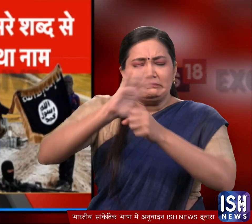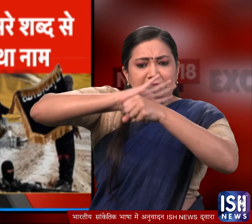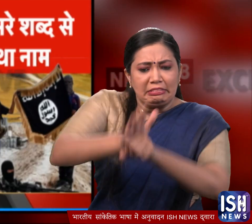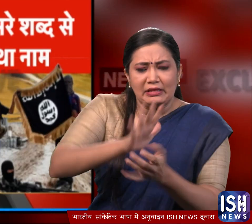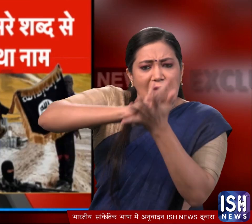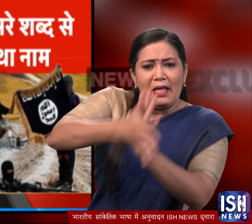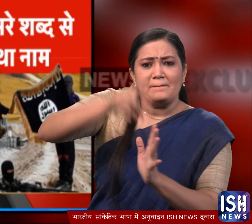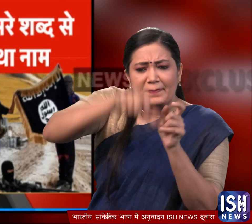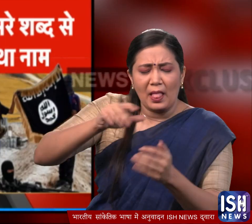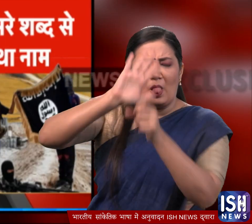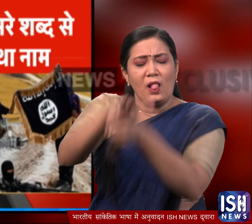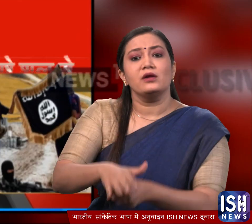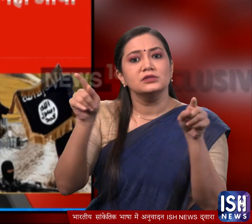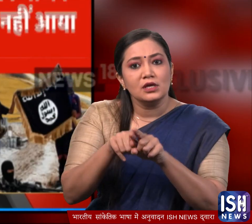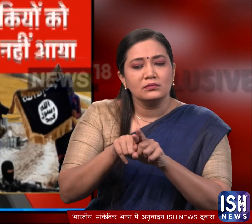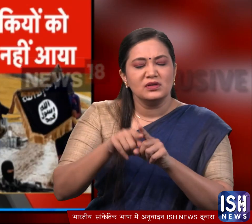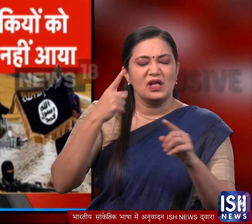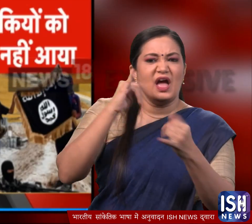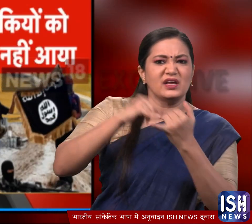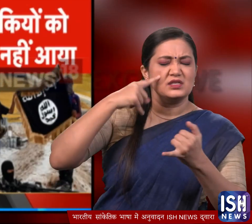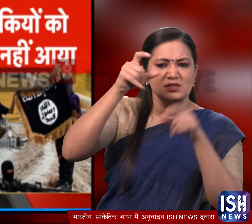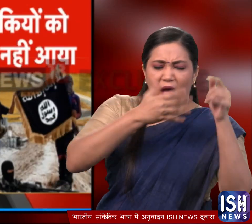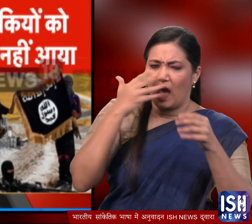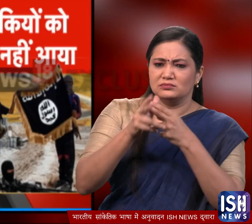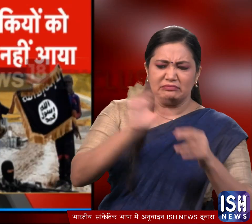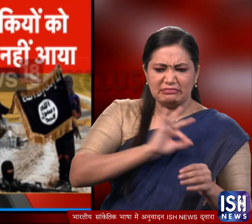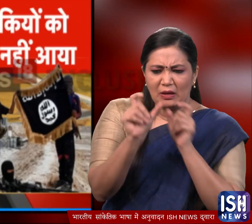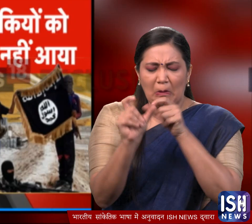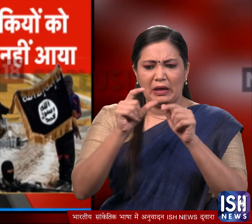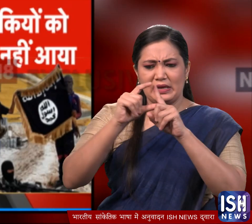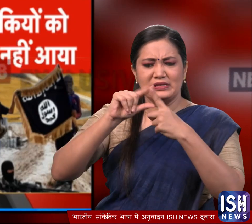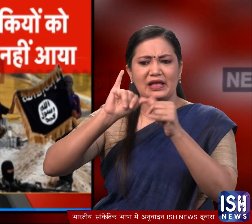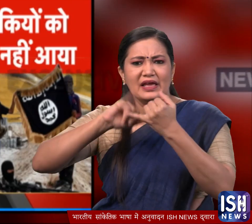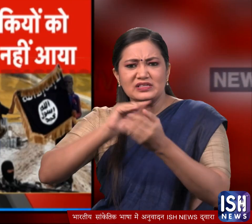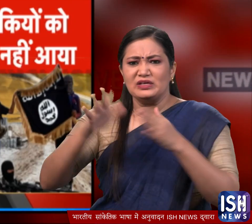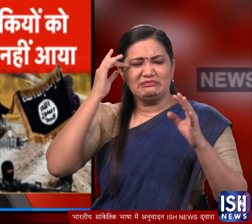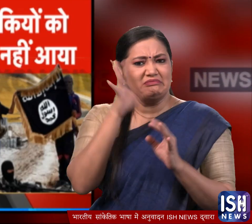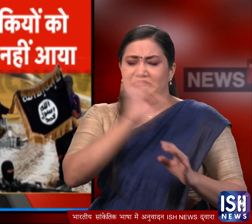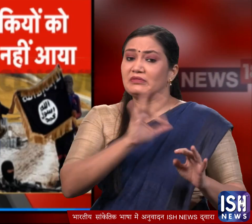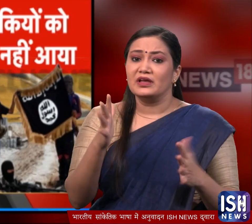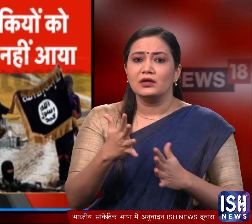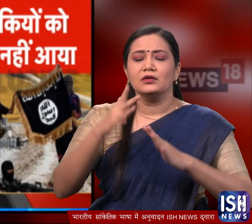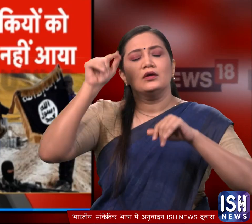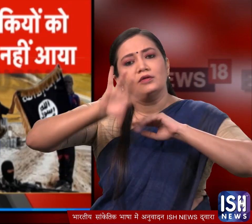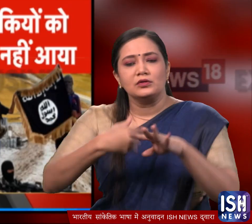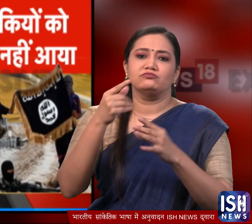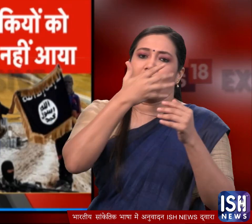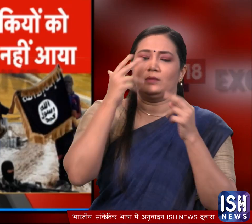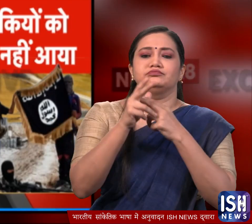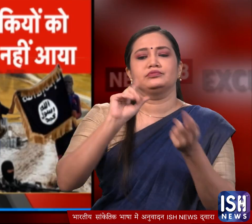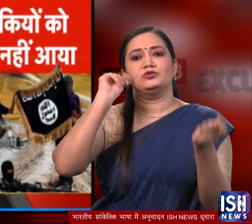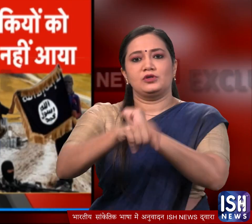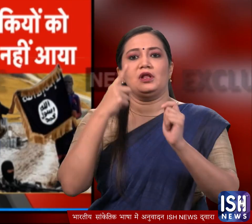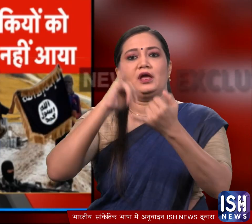कुचलना। शायद इसीलिए ये नाम आईएसआईएस के आतंकियों को पसंद नहीं आया, बल्कि वो तो इस शब्द से चिढ़ते हैं, इसलिए संगठन का नाम